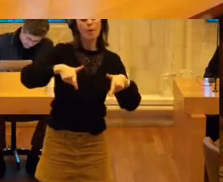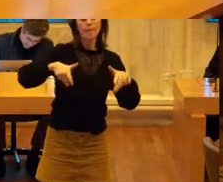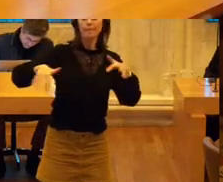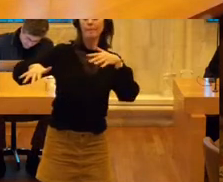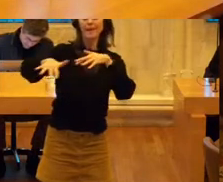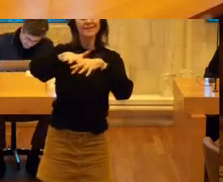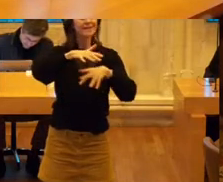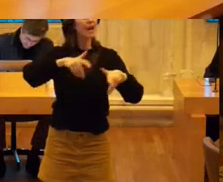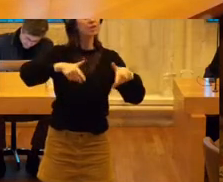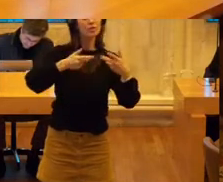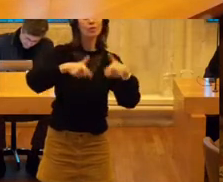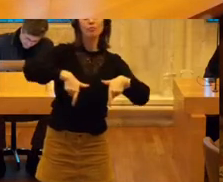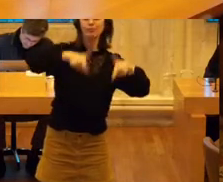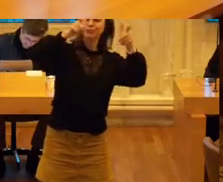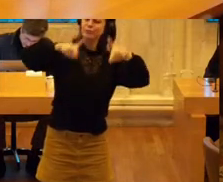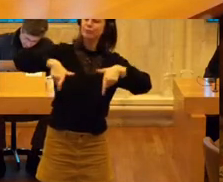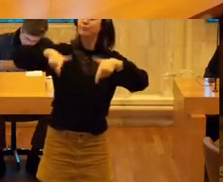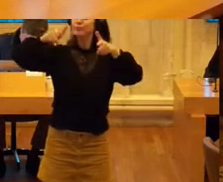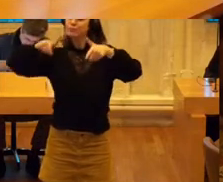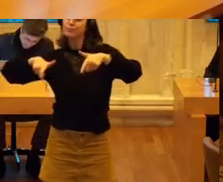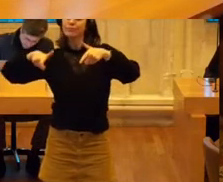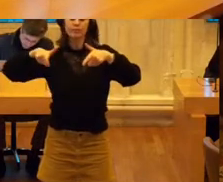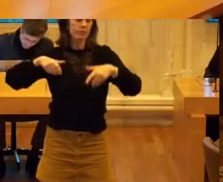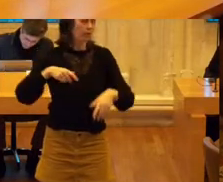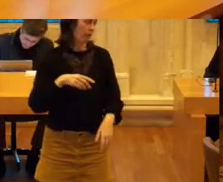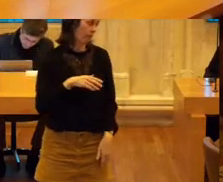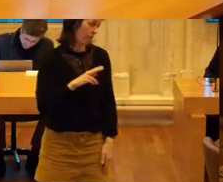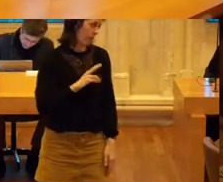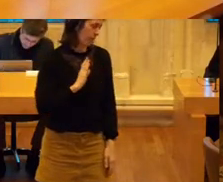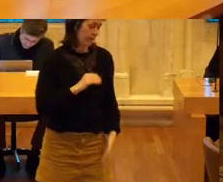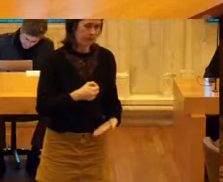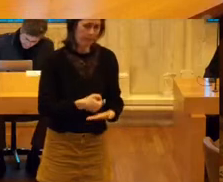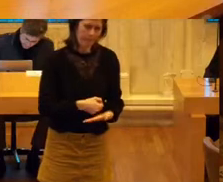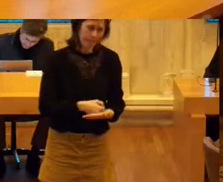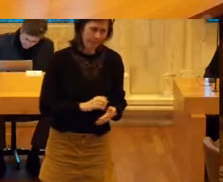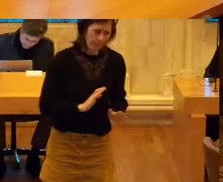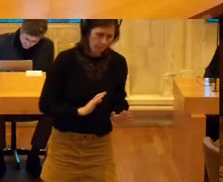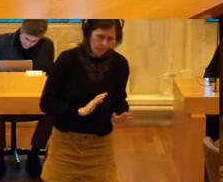minimum syndical. On peut se promener dans Caen, il y a quelques rues